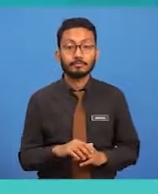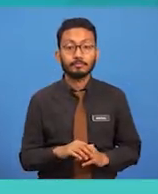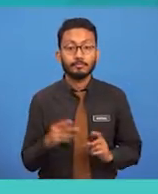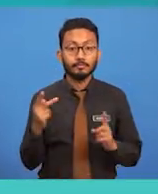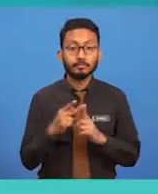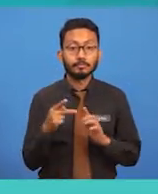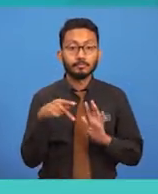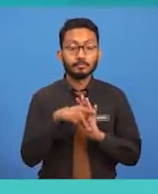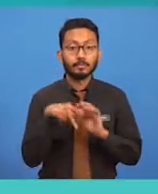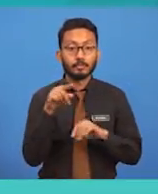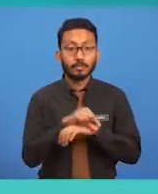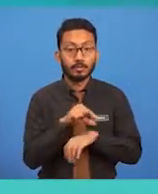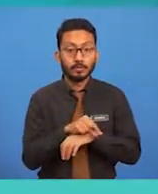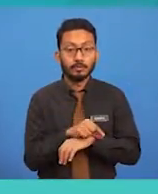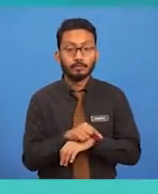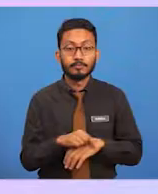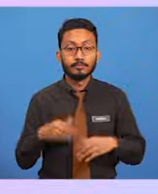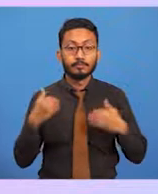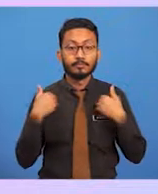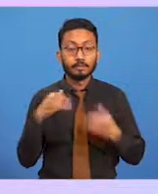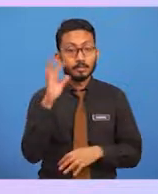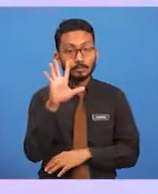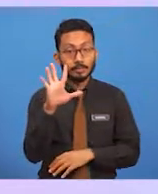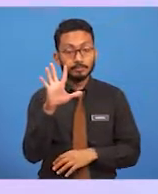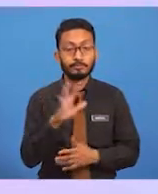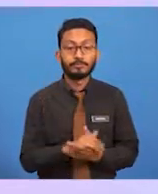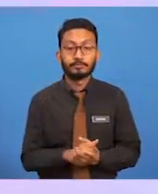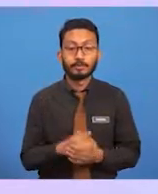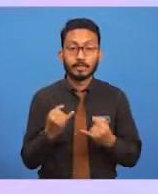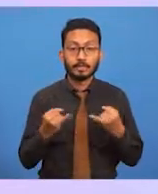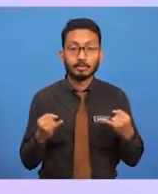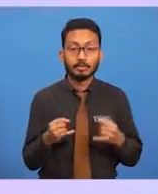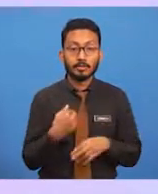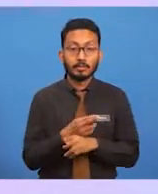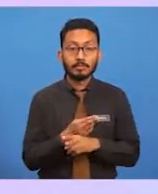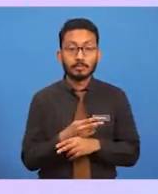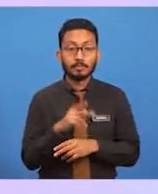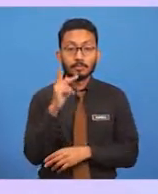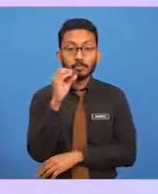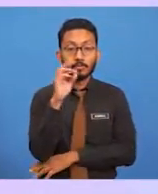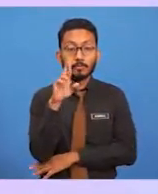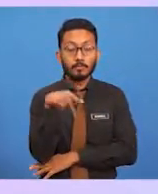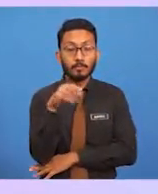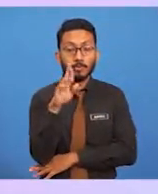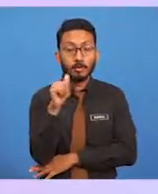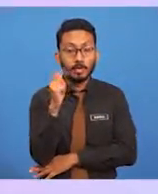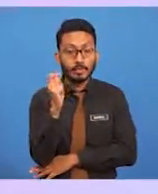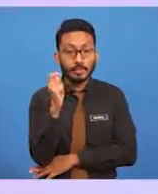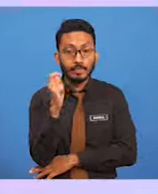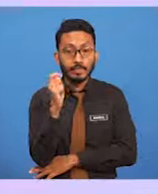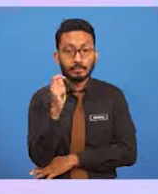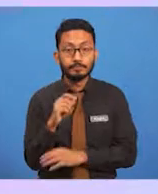jenis rekaan korporat, iaitu yang pertama, kepala surat atau letterhead.